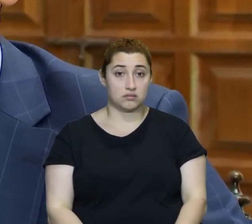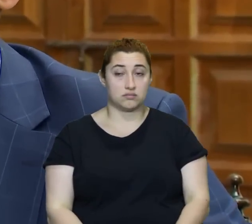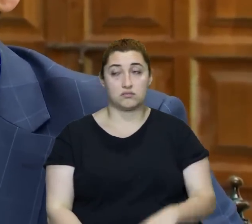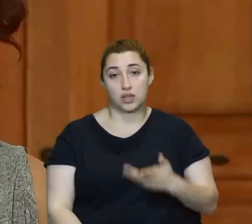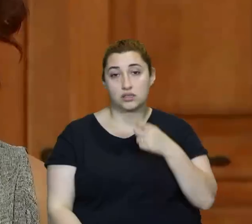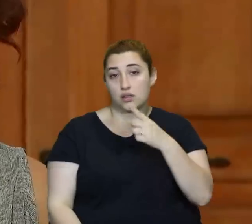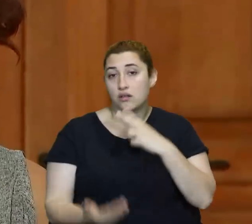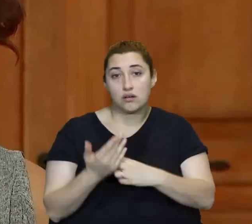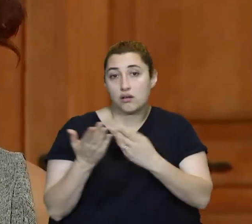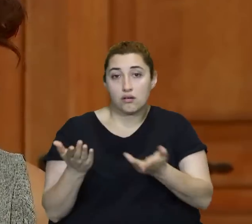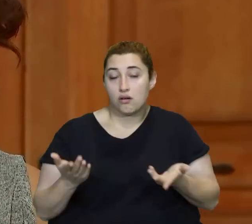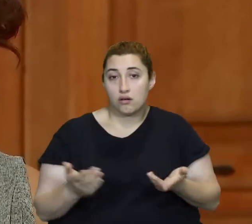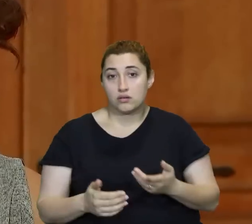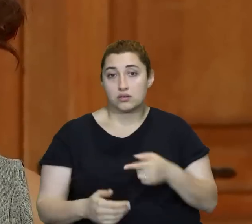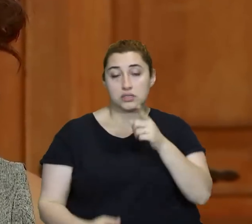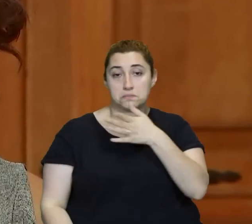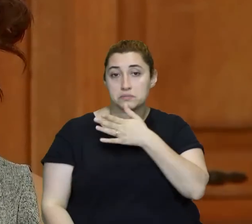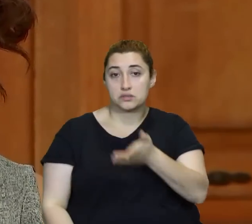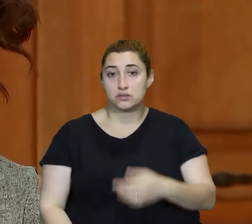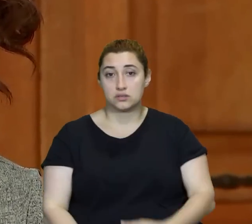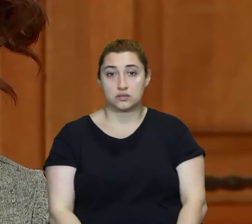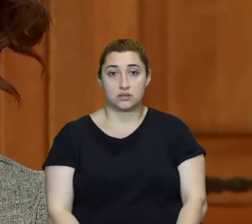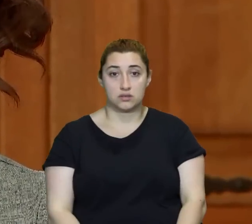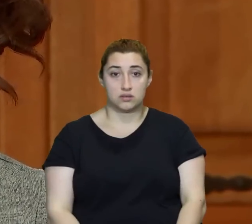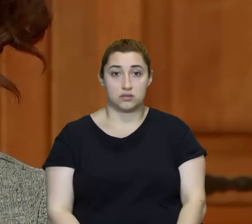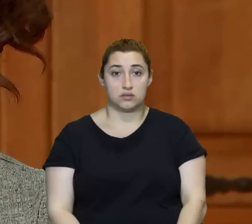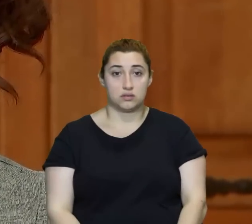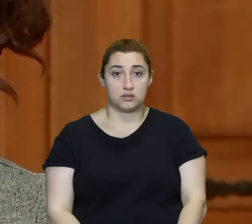Yani sonuçta senin kararın. Sen bilirsin.